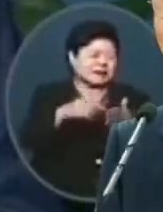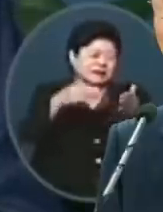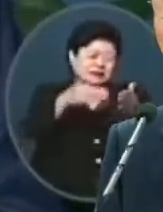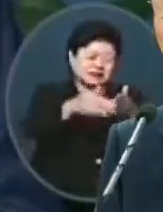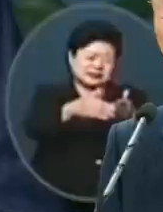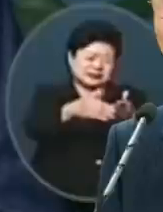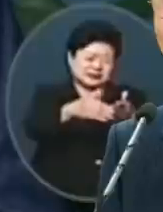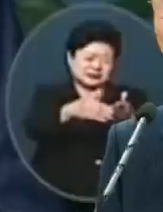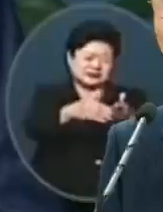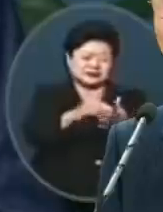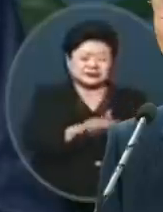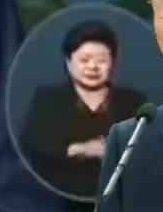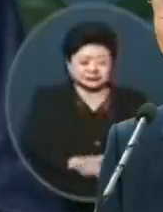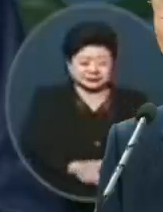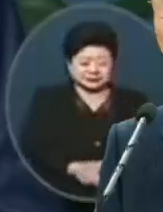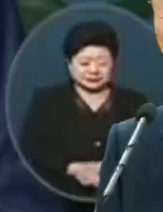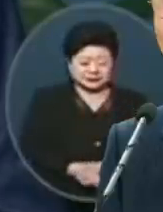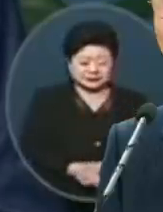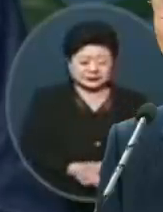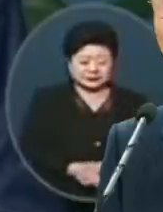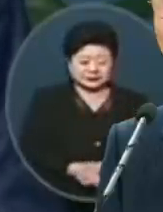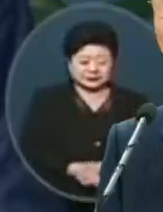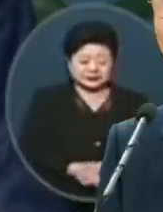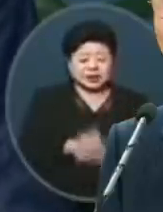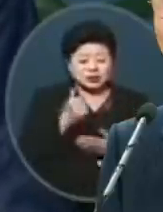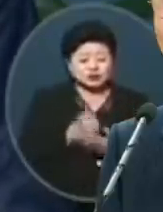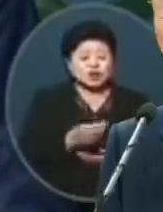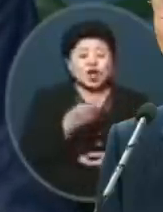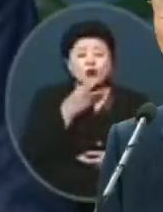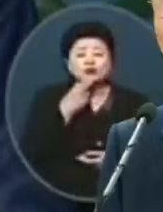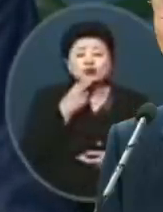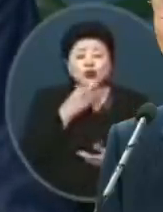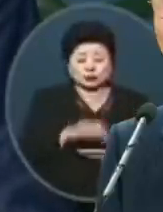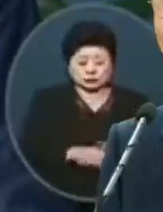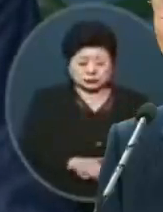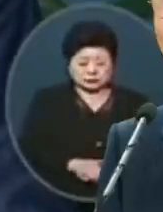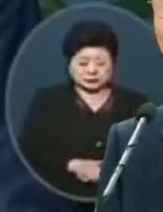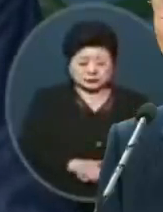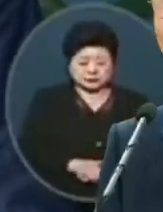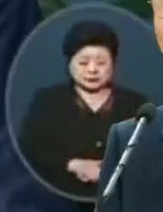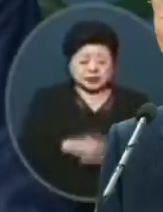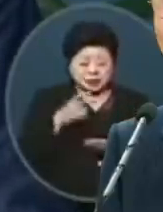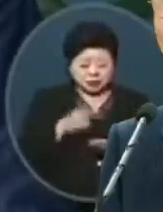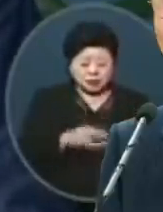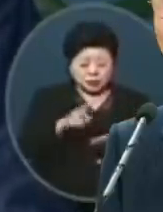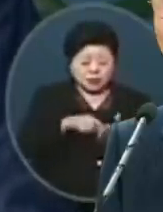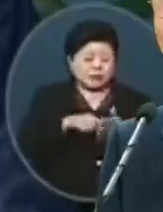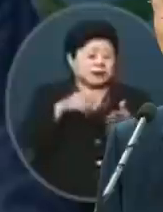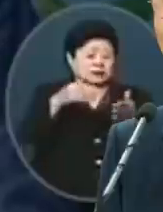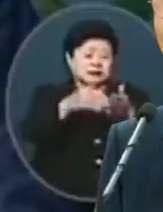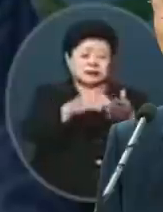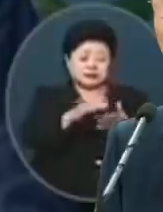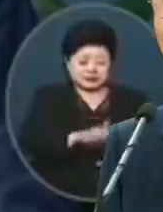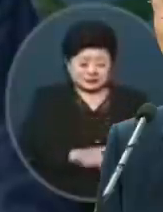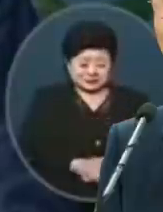그러니 죄가 없단 말입니다. 법이 청산되어 버리기 때문에.